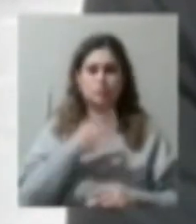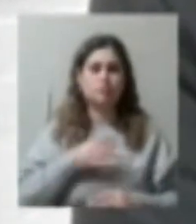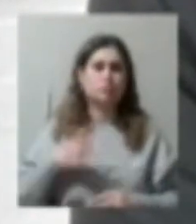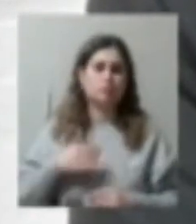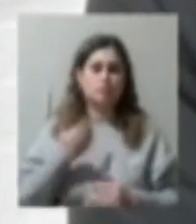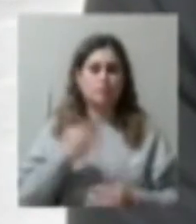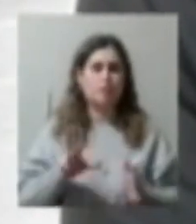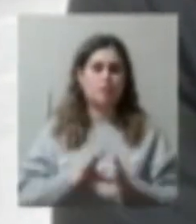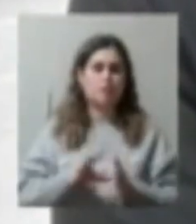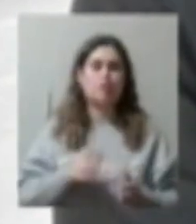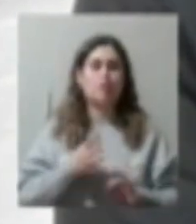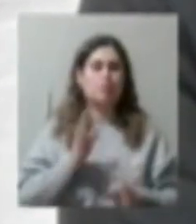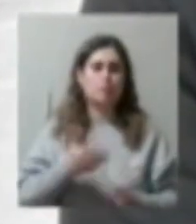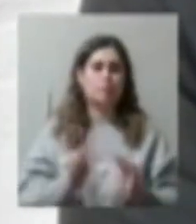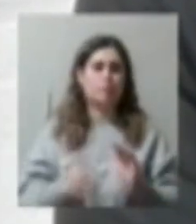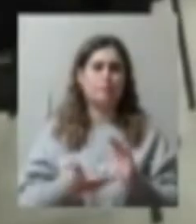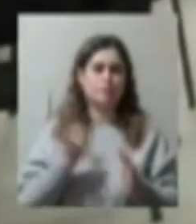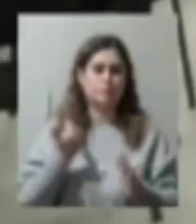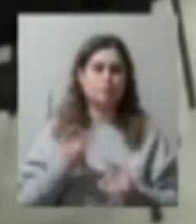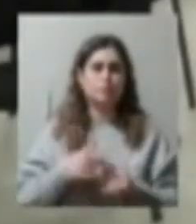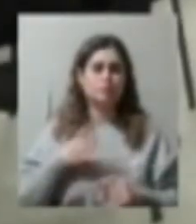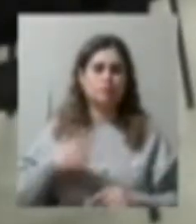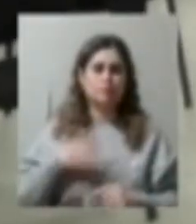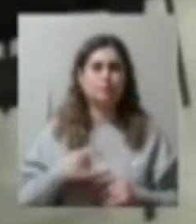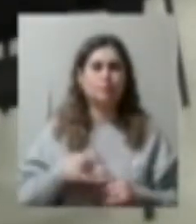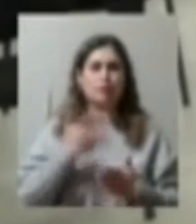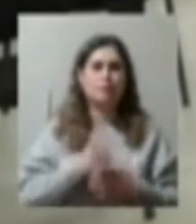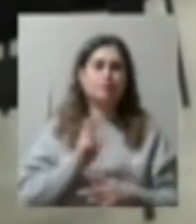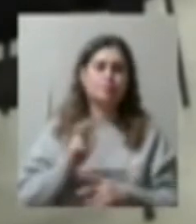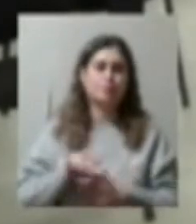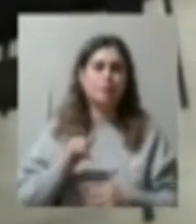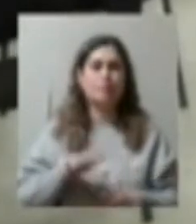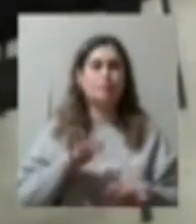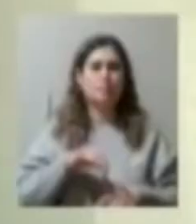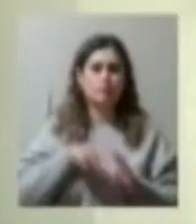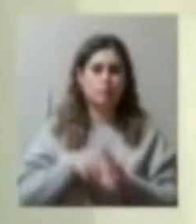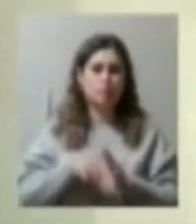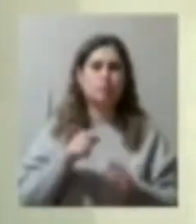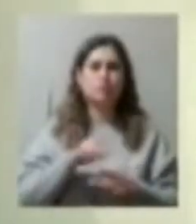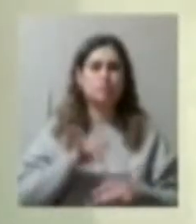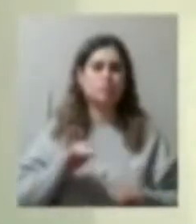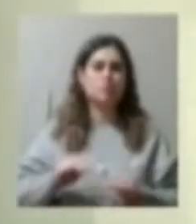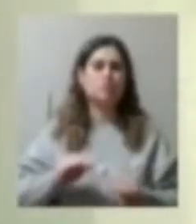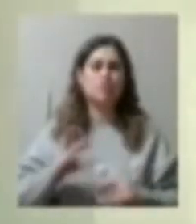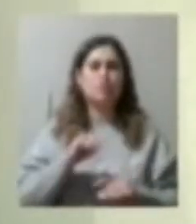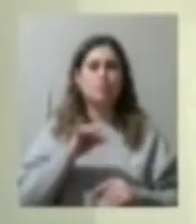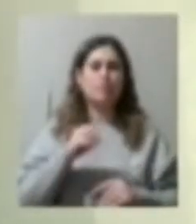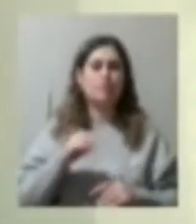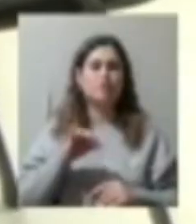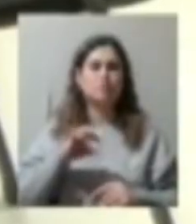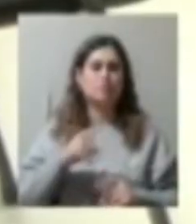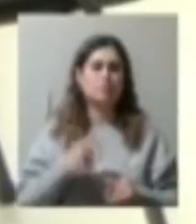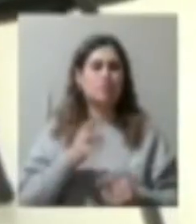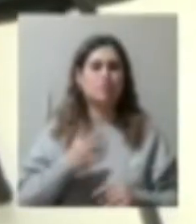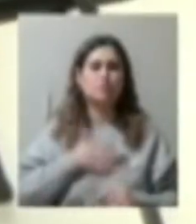електронна черга підійде, вас викличуть. Чекаємо. Є відвідувачі і в приміщенні. Тут стільці розставлені на певній відстані.